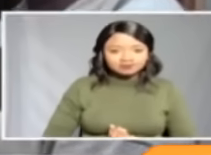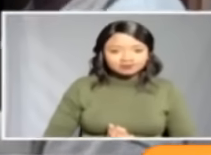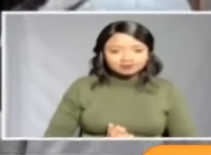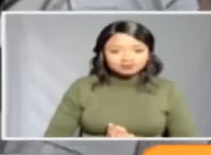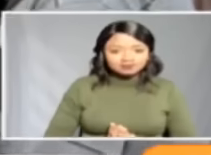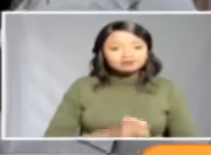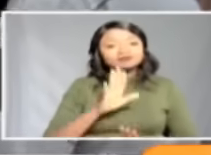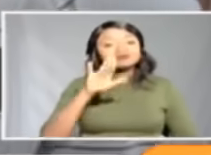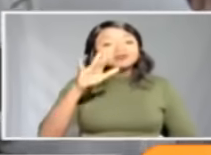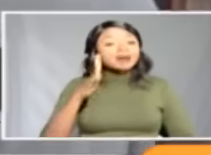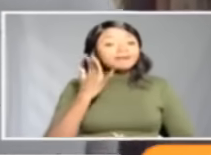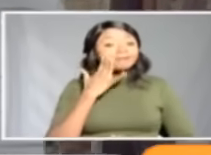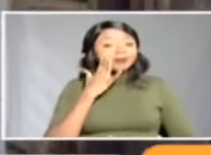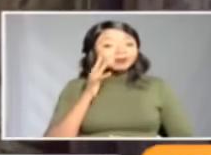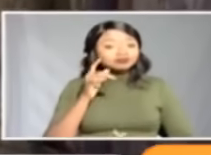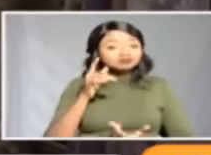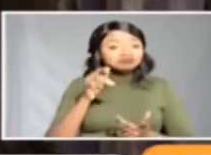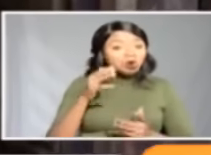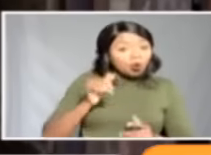Mama.